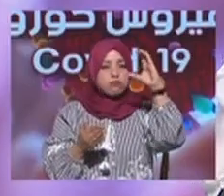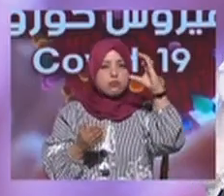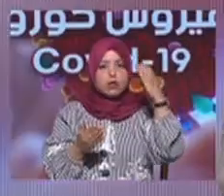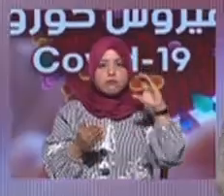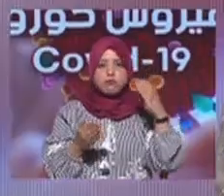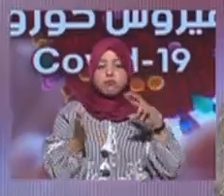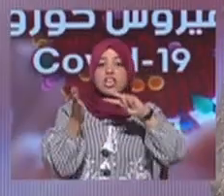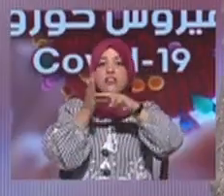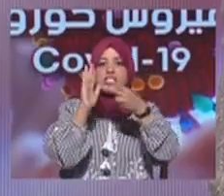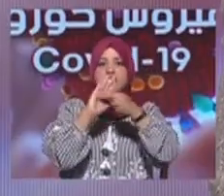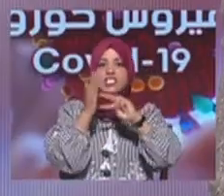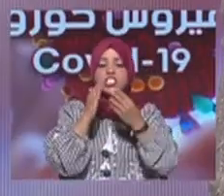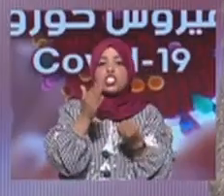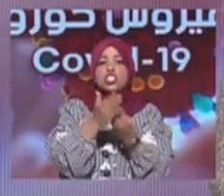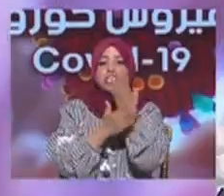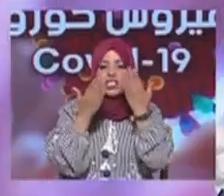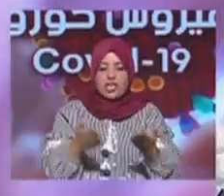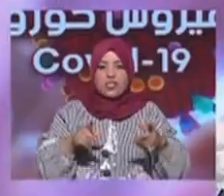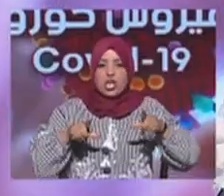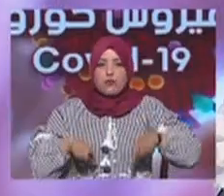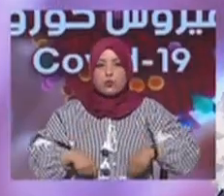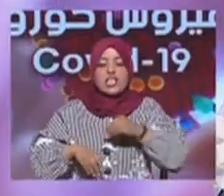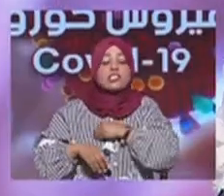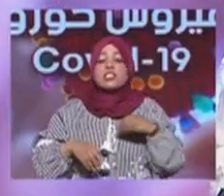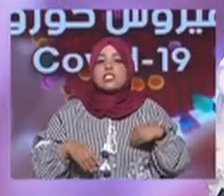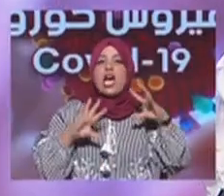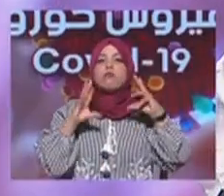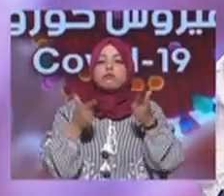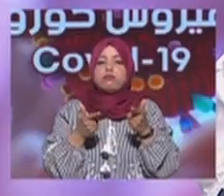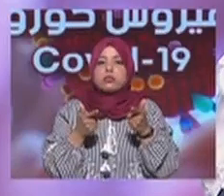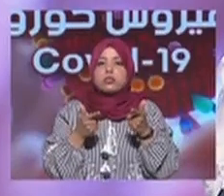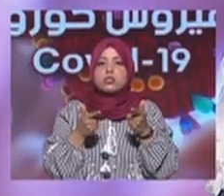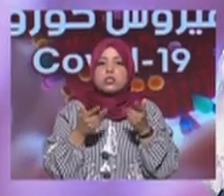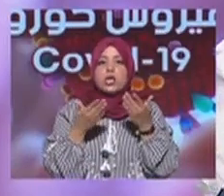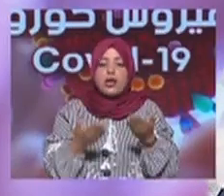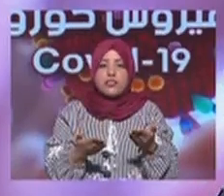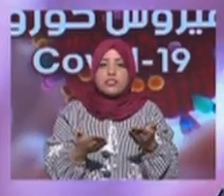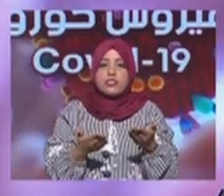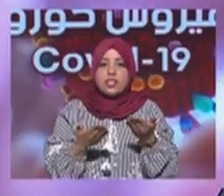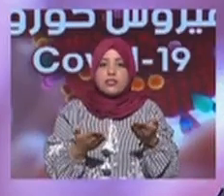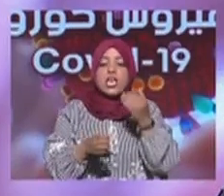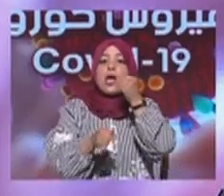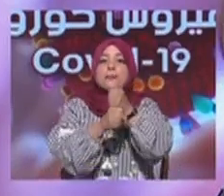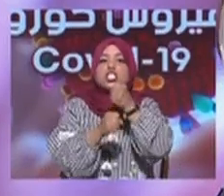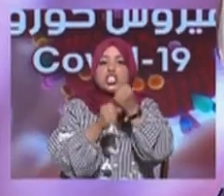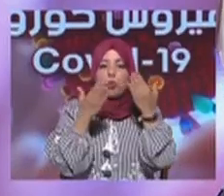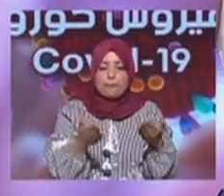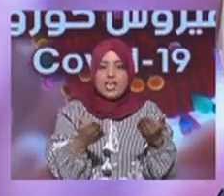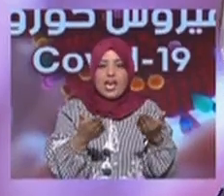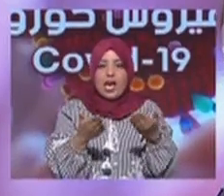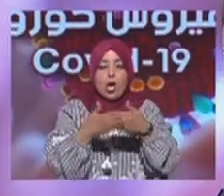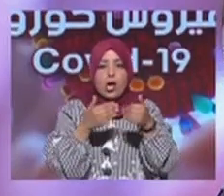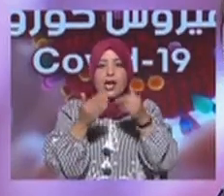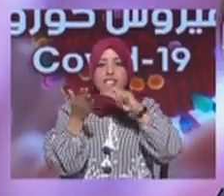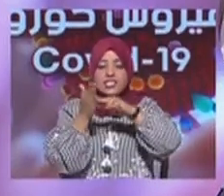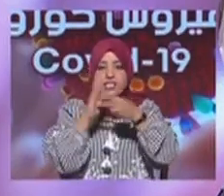استراتيجية الوزارة وإلا لا، وهل يقع العمل بها وإلا خايفين من حاجة، وإلا يزم تتوفر ظروف